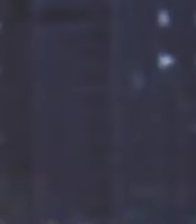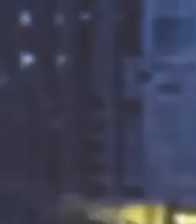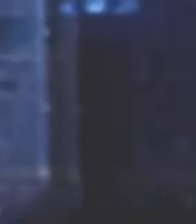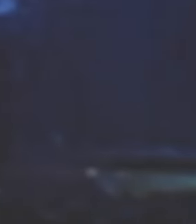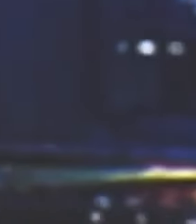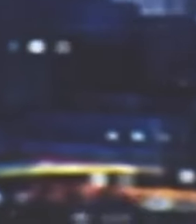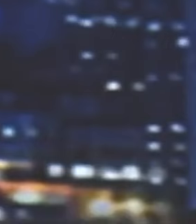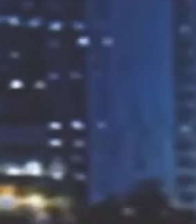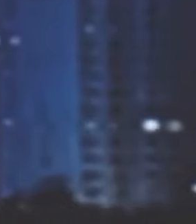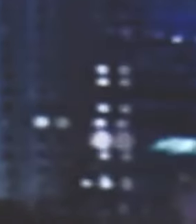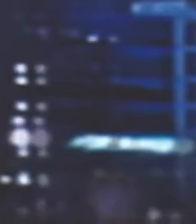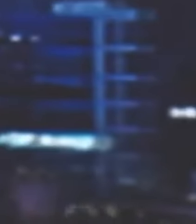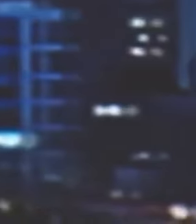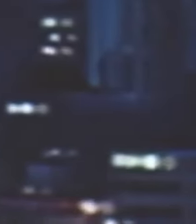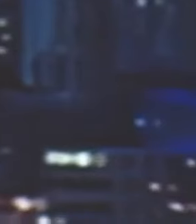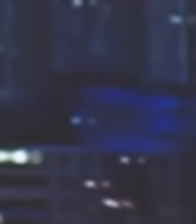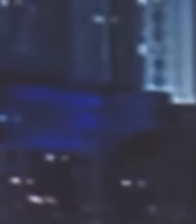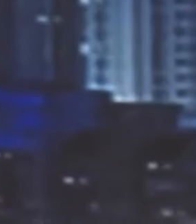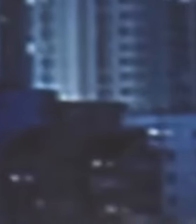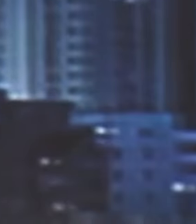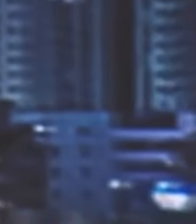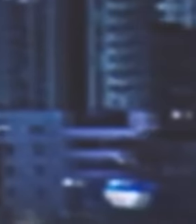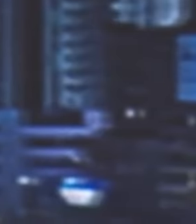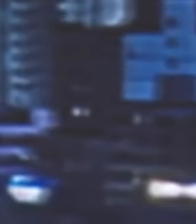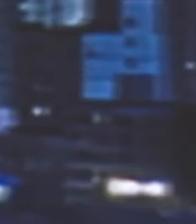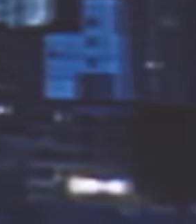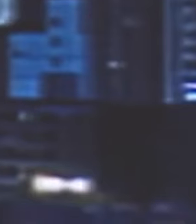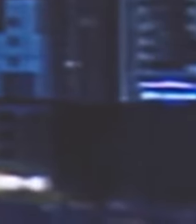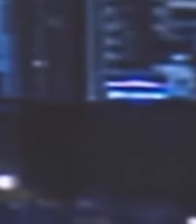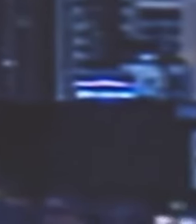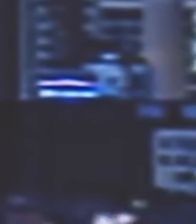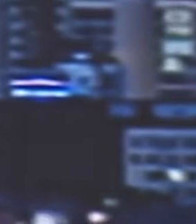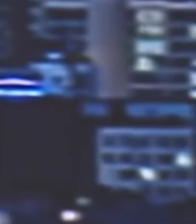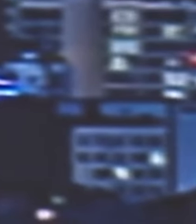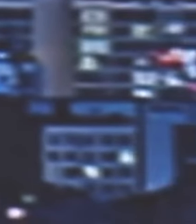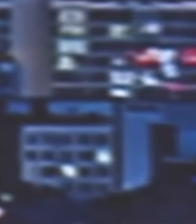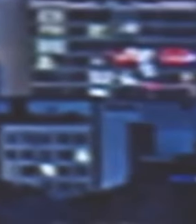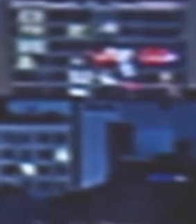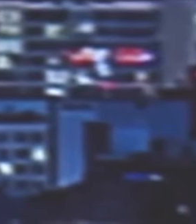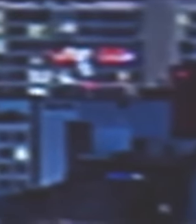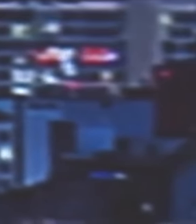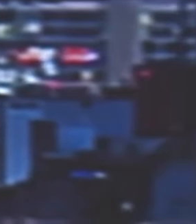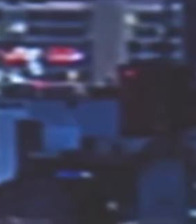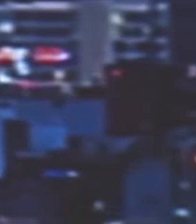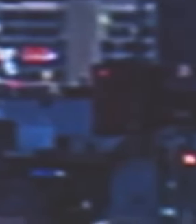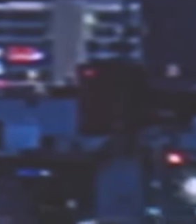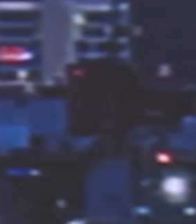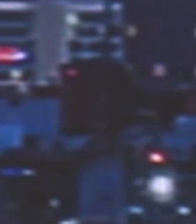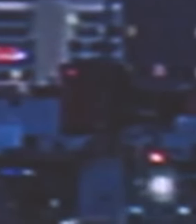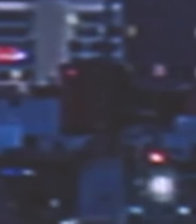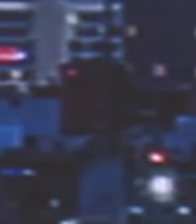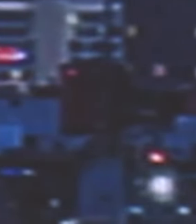JTBC 뉴스를 시청해주셔서 고맙습니다. 저희는 저녁 6시 50분 뉴스룸에서 뵙겠습니다.